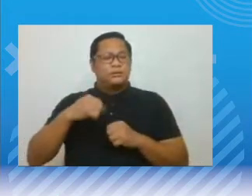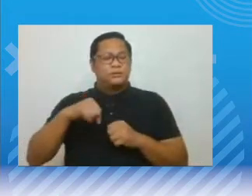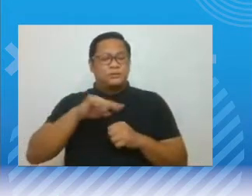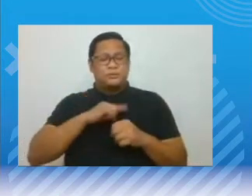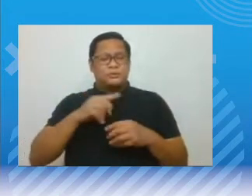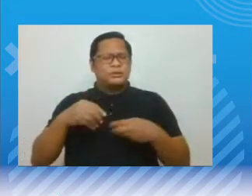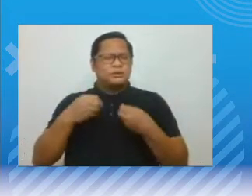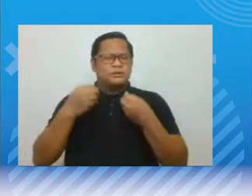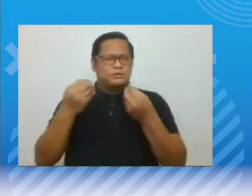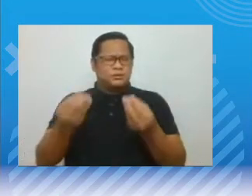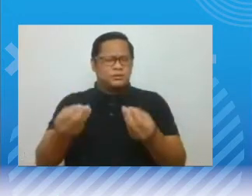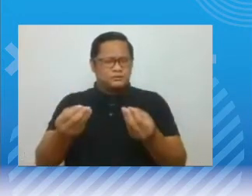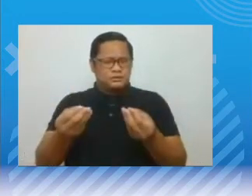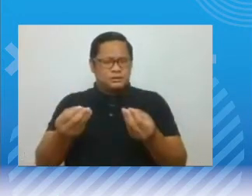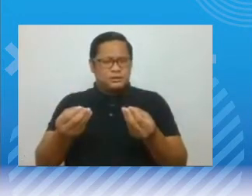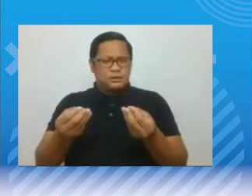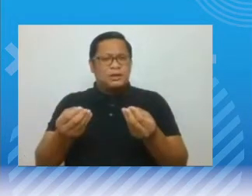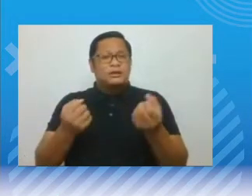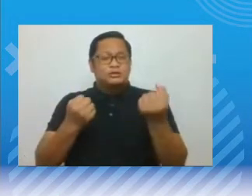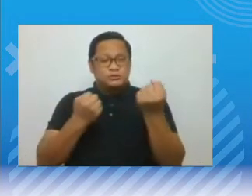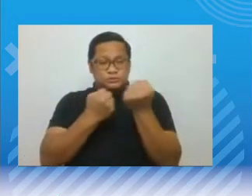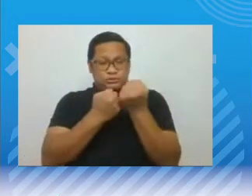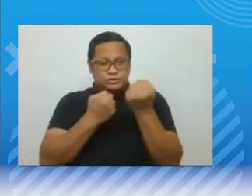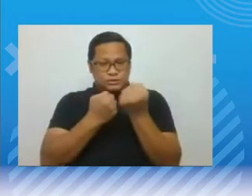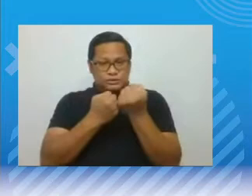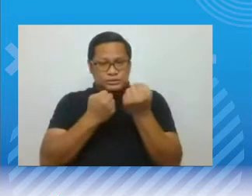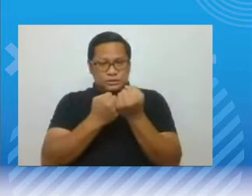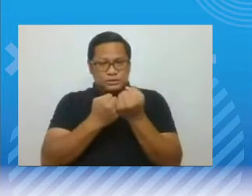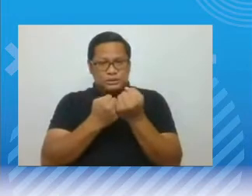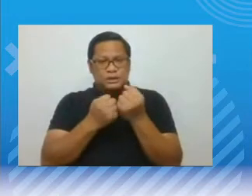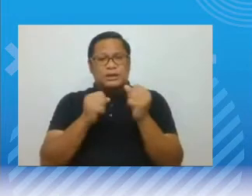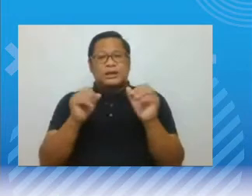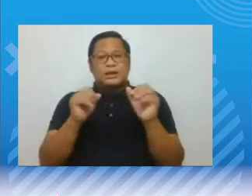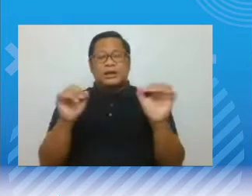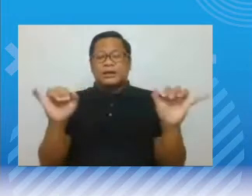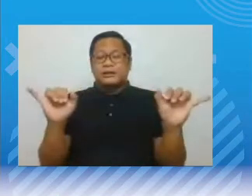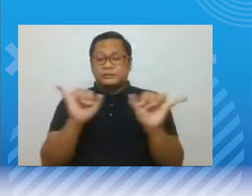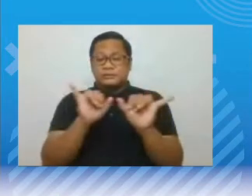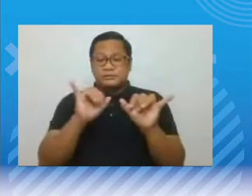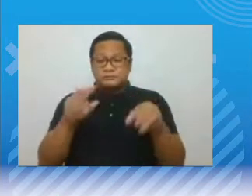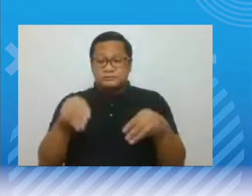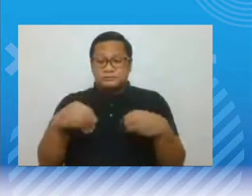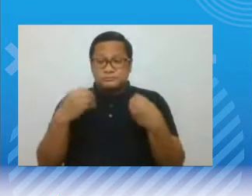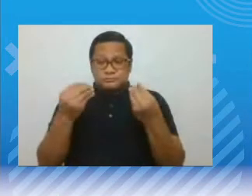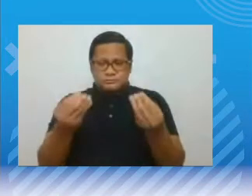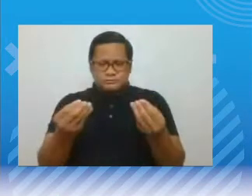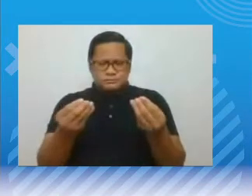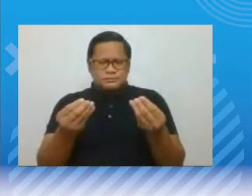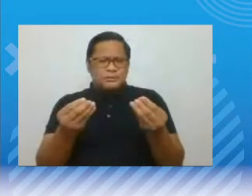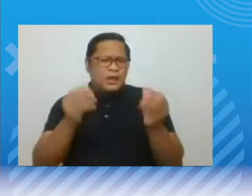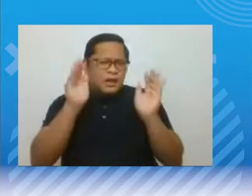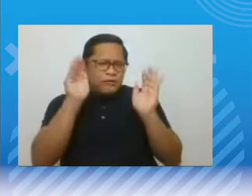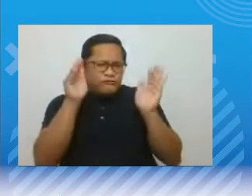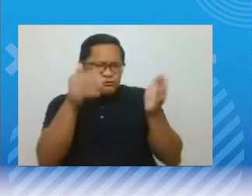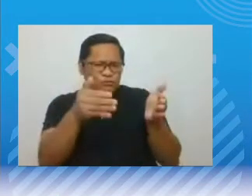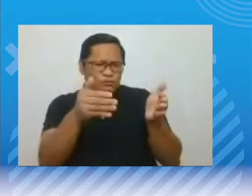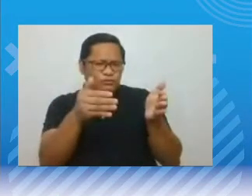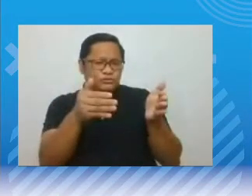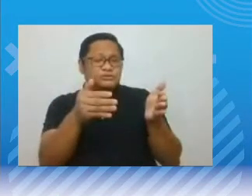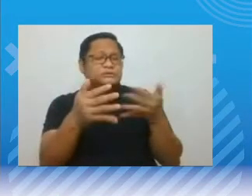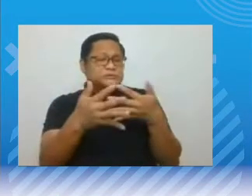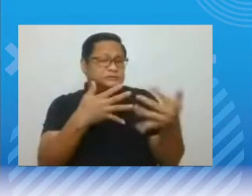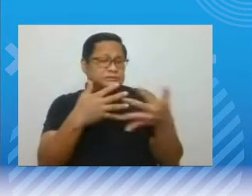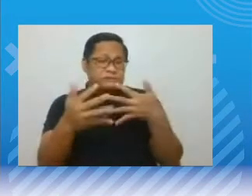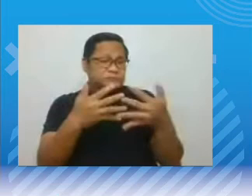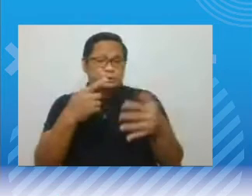bibigyan ng suporta at bibigyan ng kaukulang atensyon kahit na nasa gitna